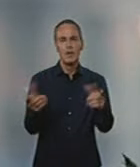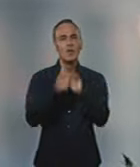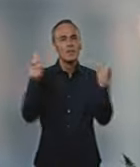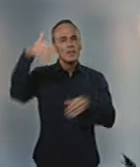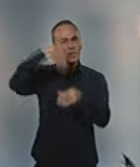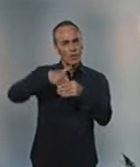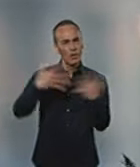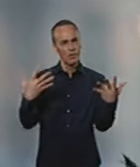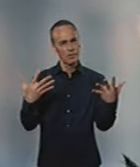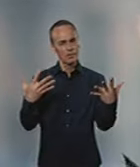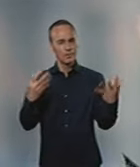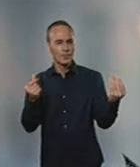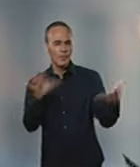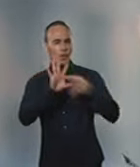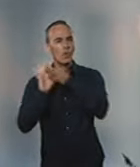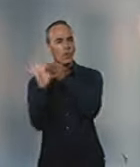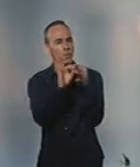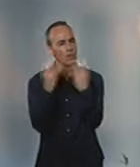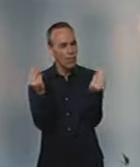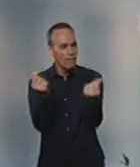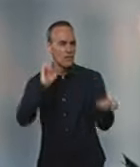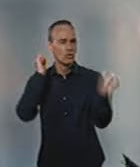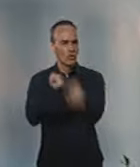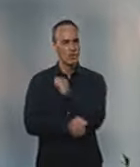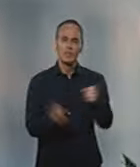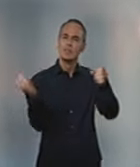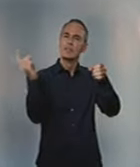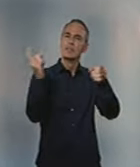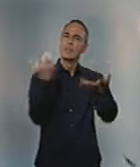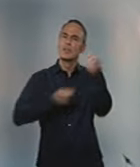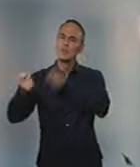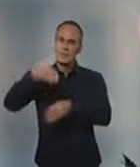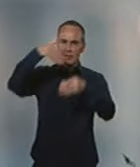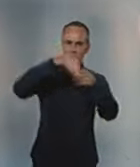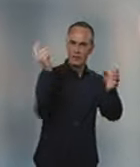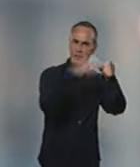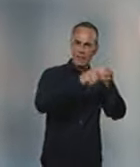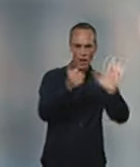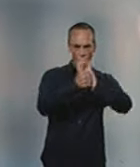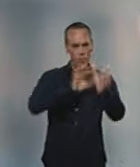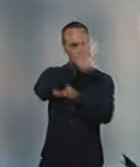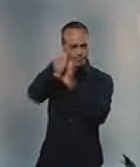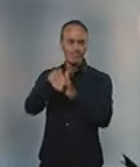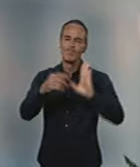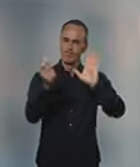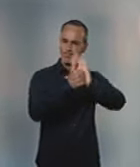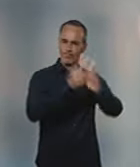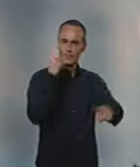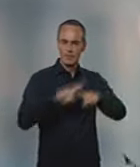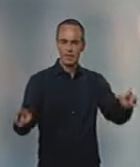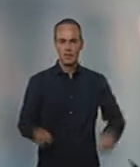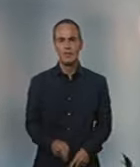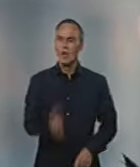l'entreprise seront différents où le rôle des syndicats dans l'économie sera différent où parler de